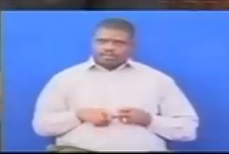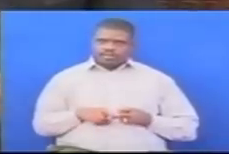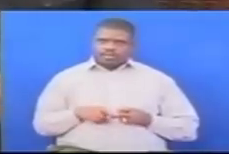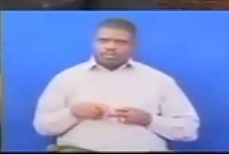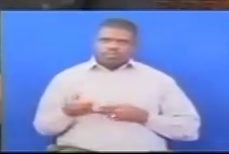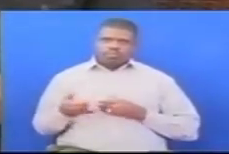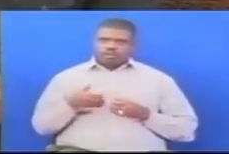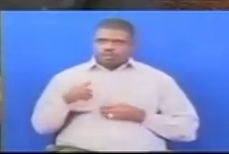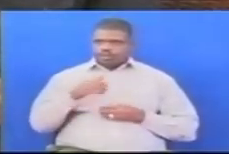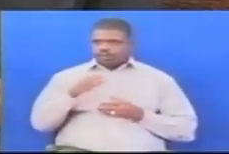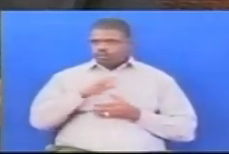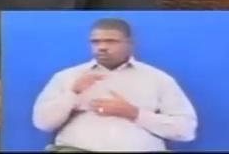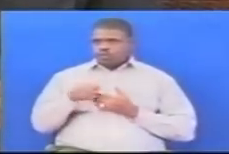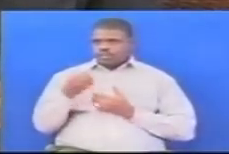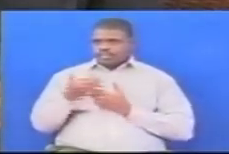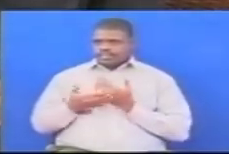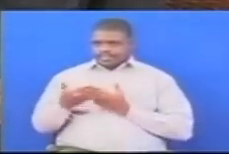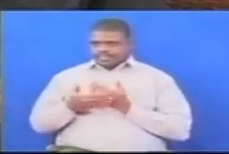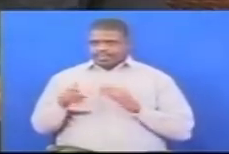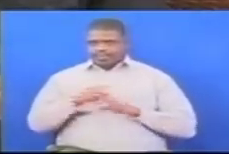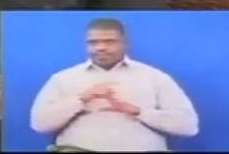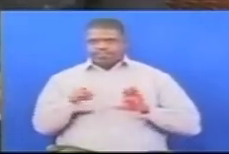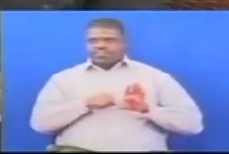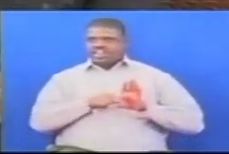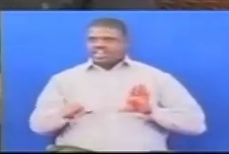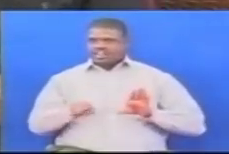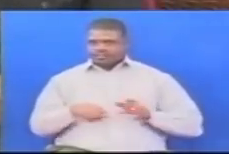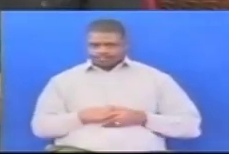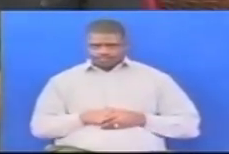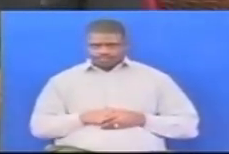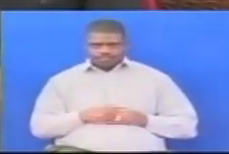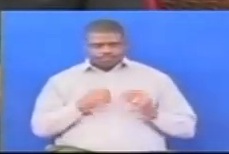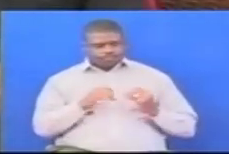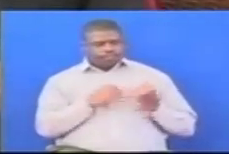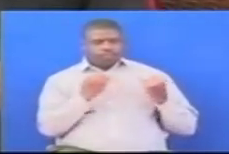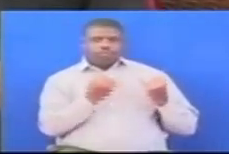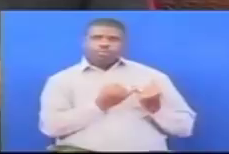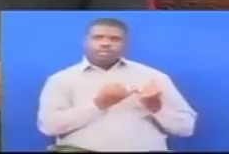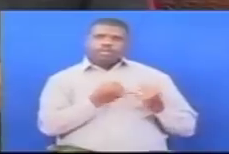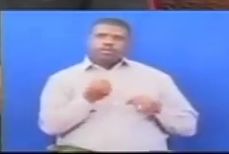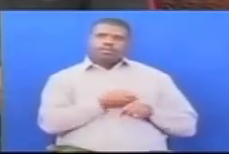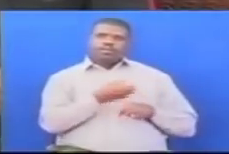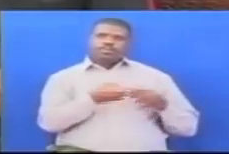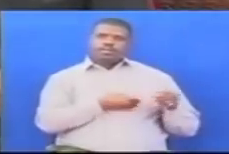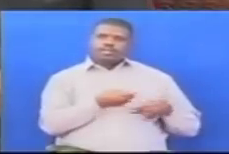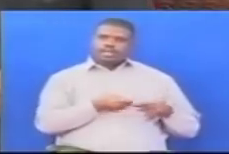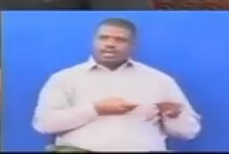wanahabari wote nchini na Afrika Mashariki, jumuiya ya wafanyabiashara wa Tanzania,